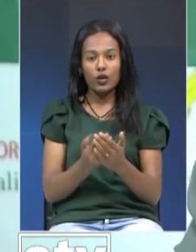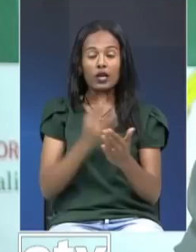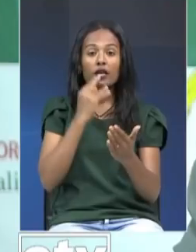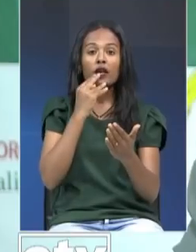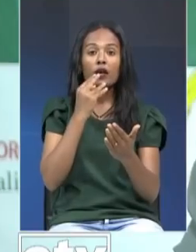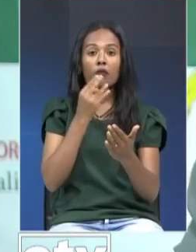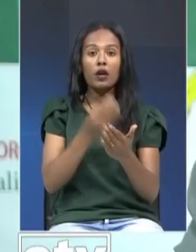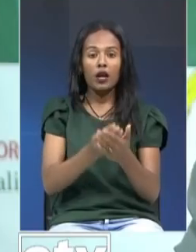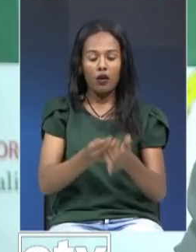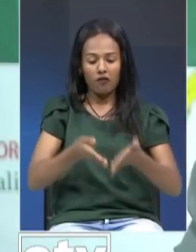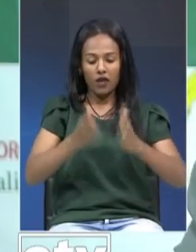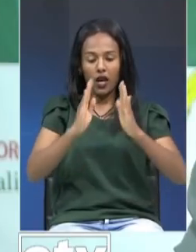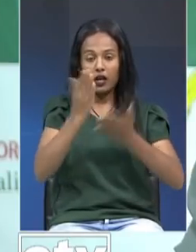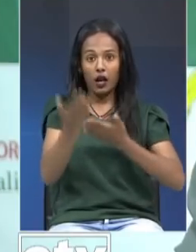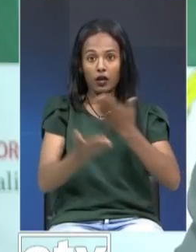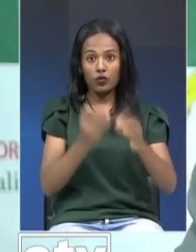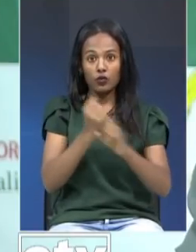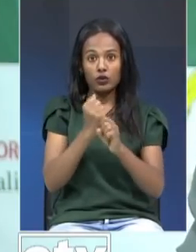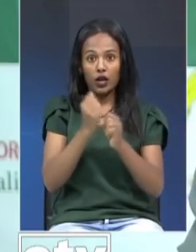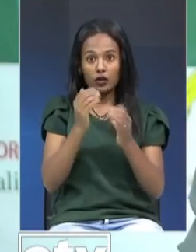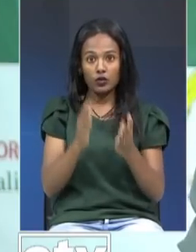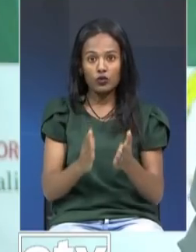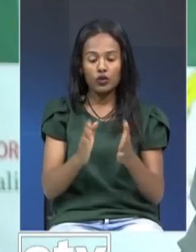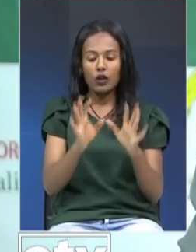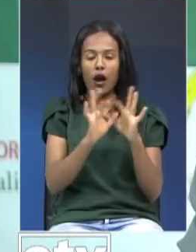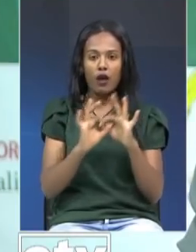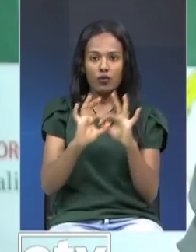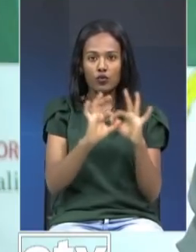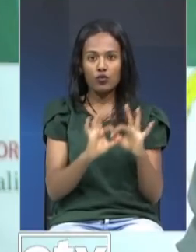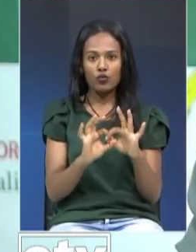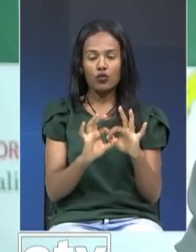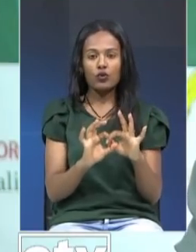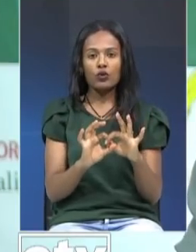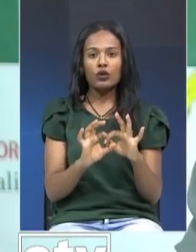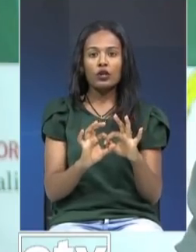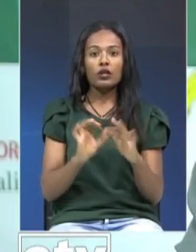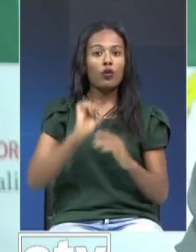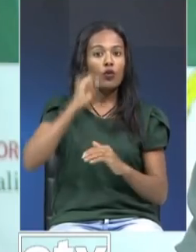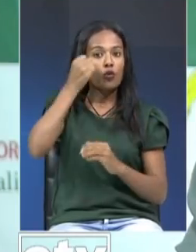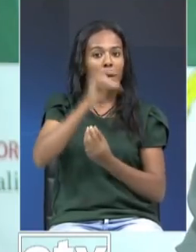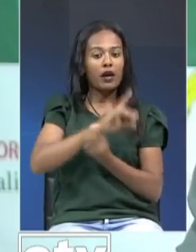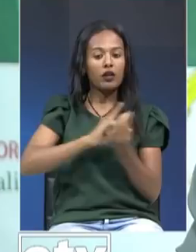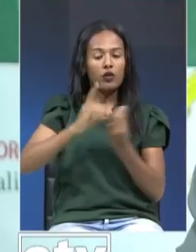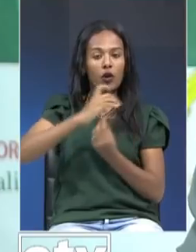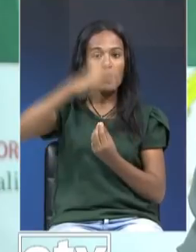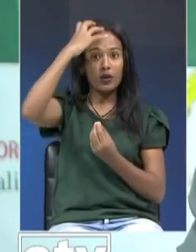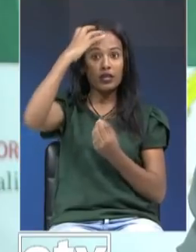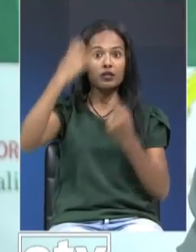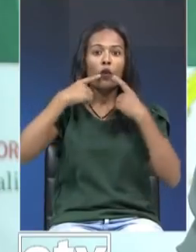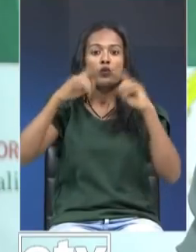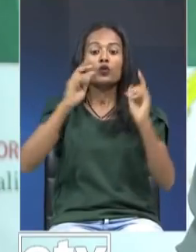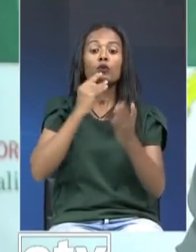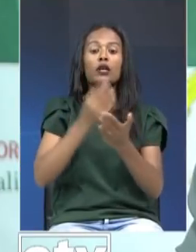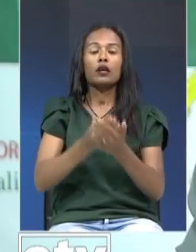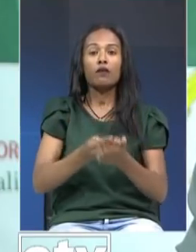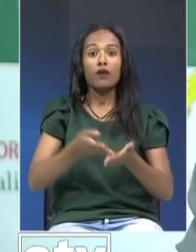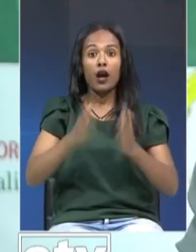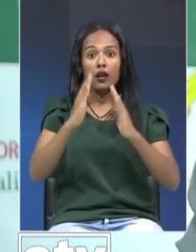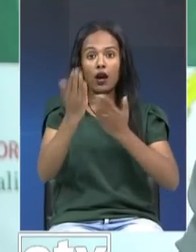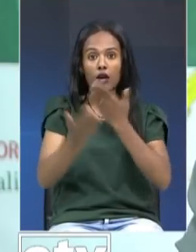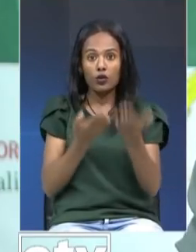የመልካም ፍቃድ አገልግሎት ሰራተኞች የማህበሩ የኦሮሚያ ክልላዊ መንግስት ባወጀው የመልካም ፍቃድ አገልግሎት